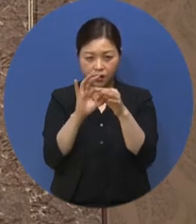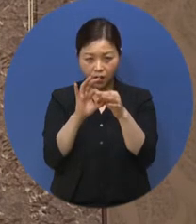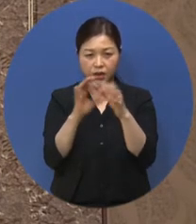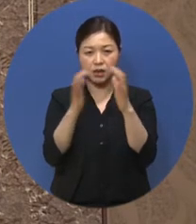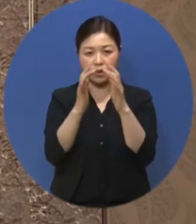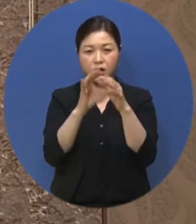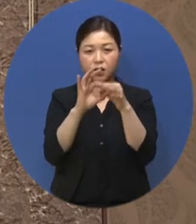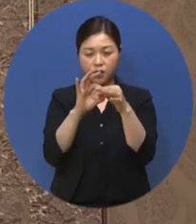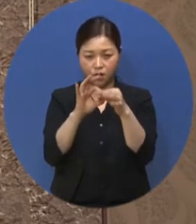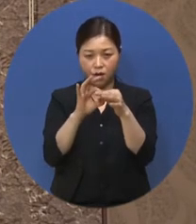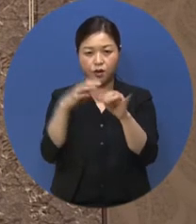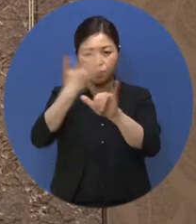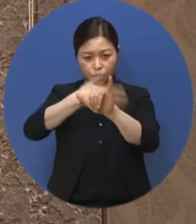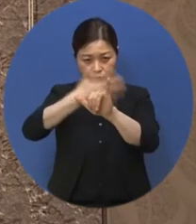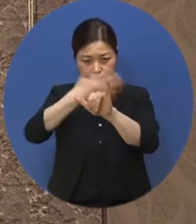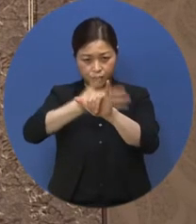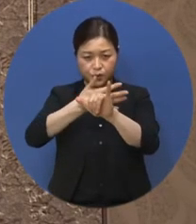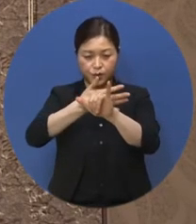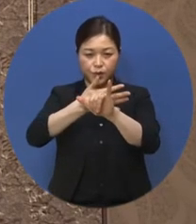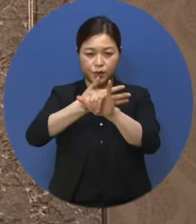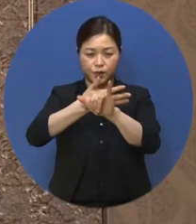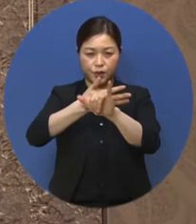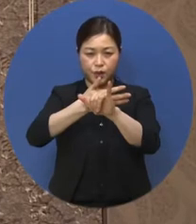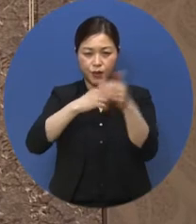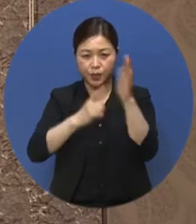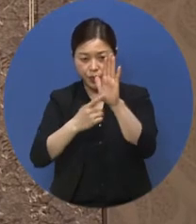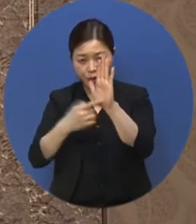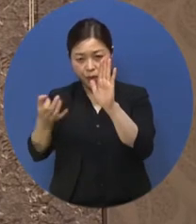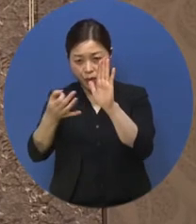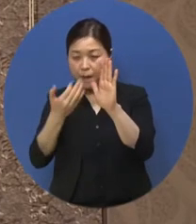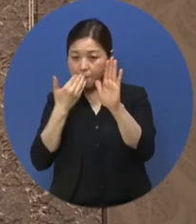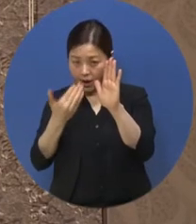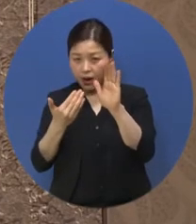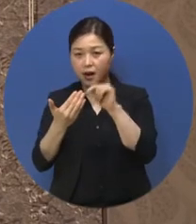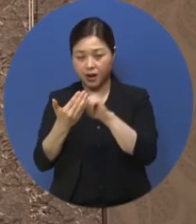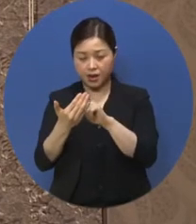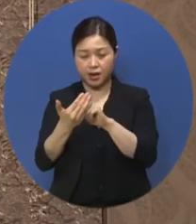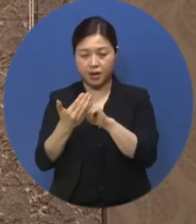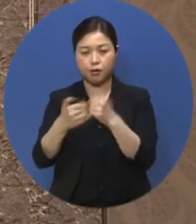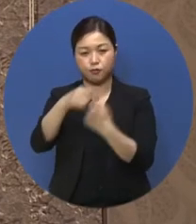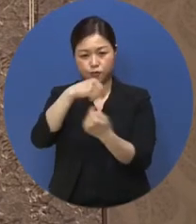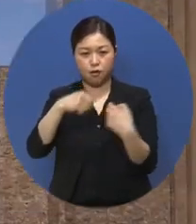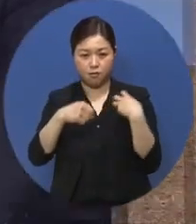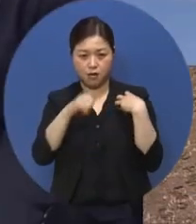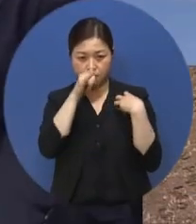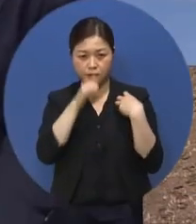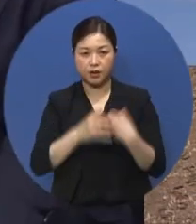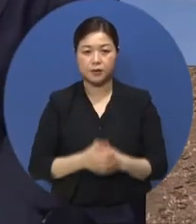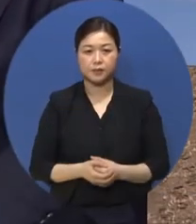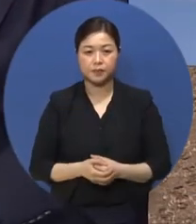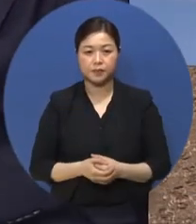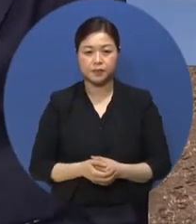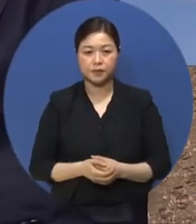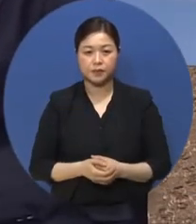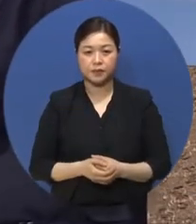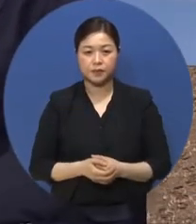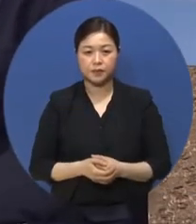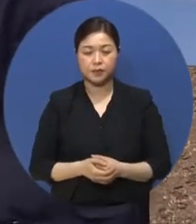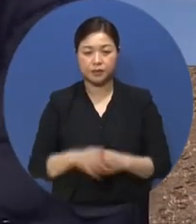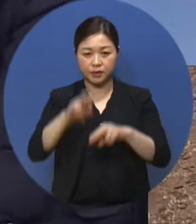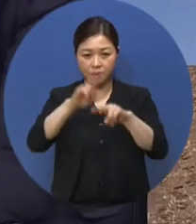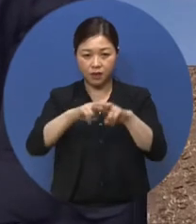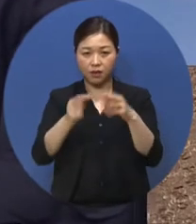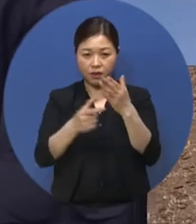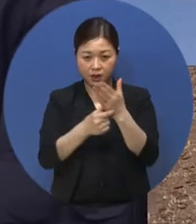인터넷상으로 뭐 유튜브라든가 이런 상황으로 방영을 할 수 있네. 그런 역할을 지금 하고 있고요. 네, 근데 좌석 티켓